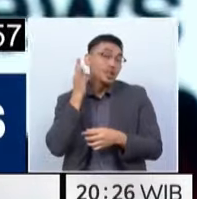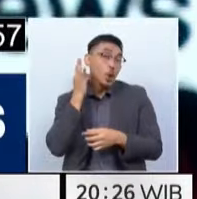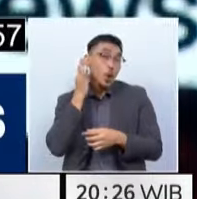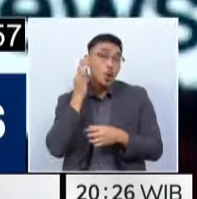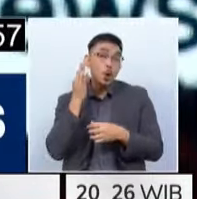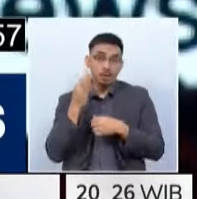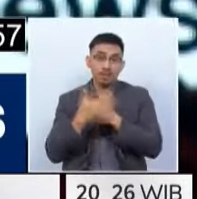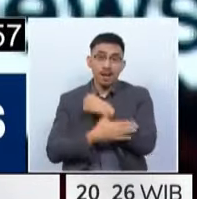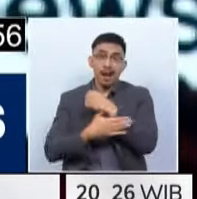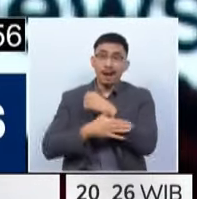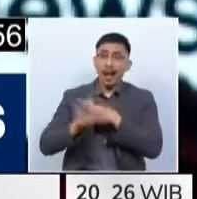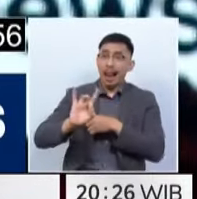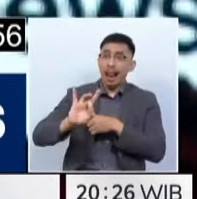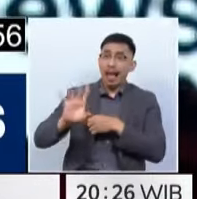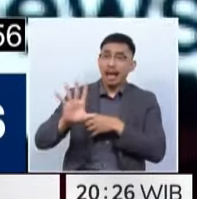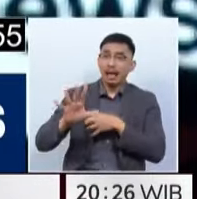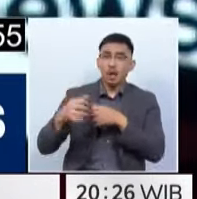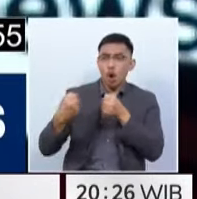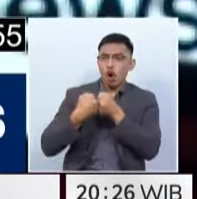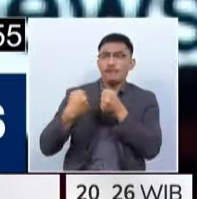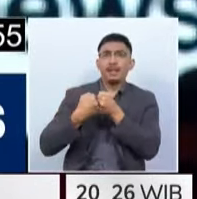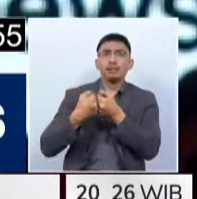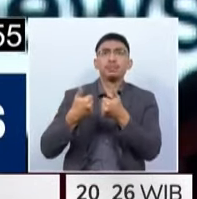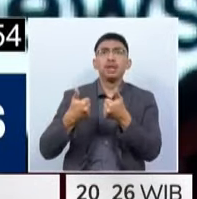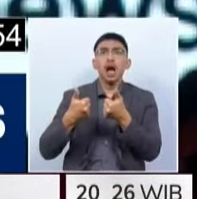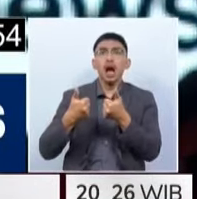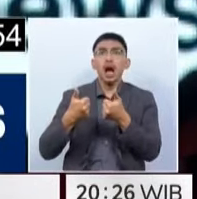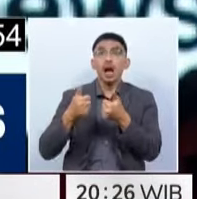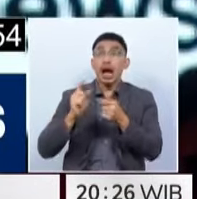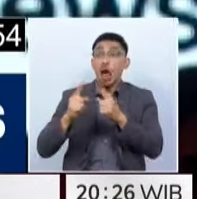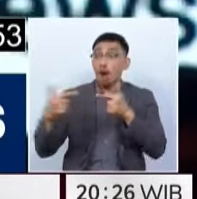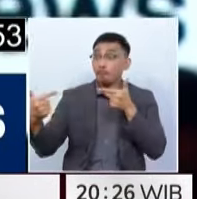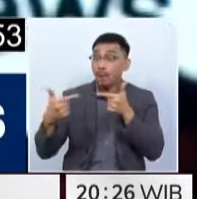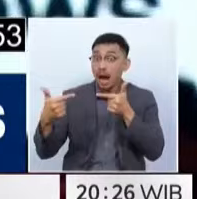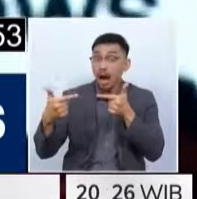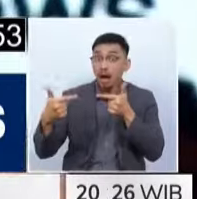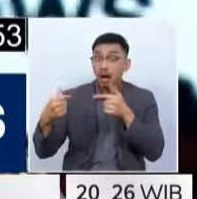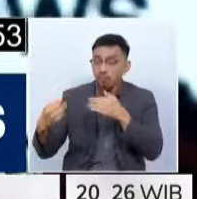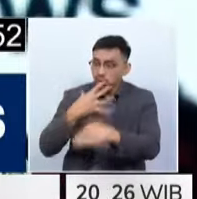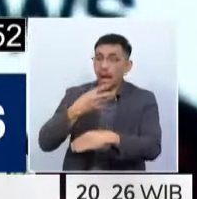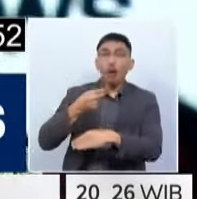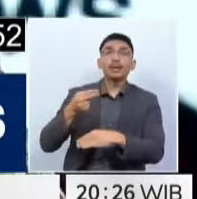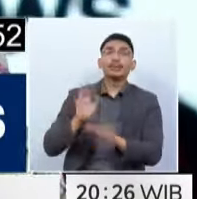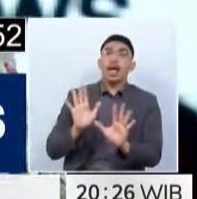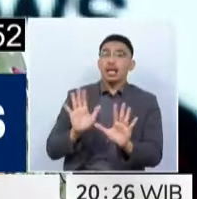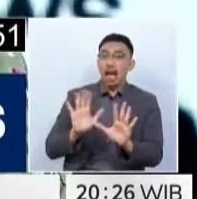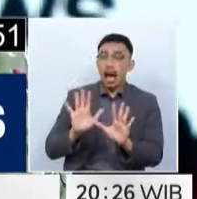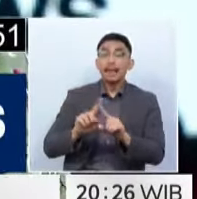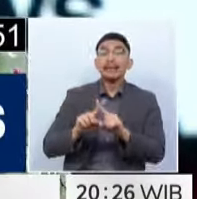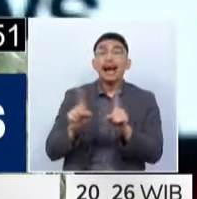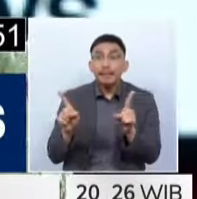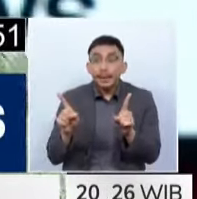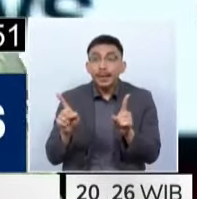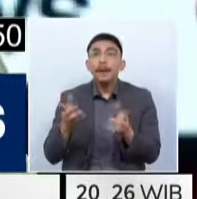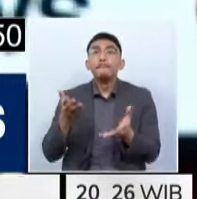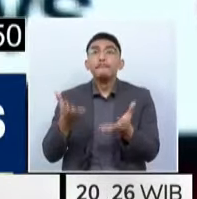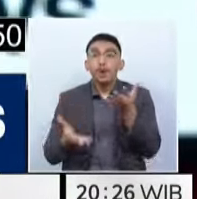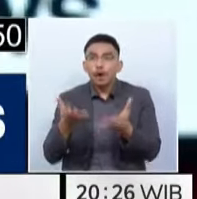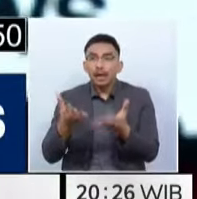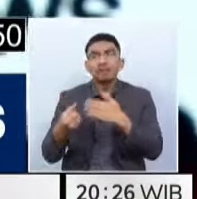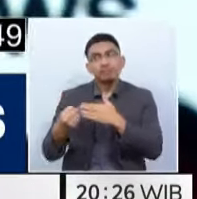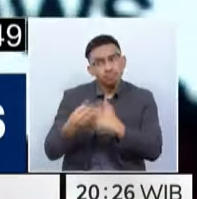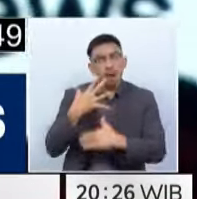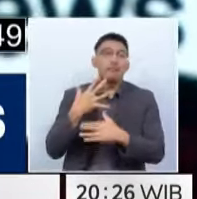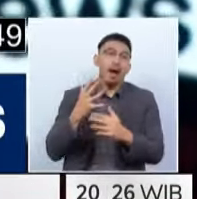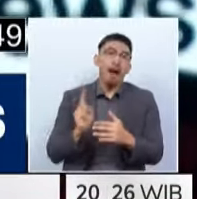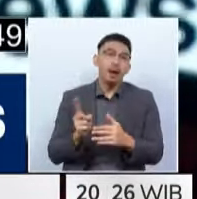lain akan muncul mungkin perangnya tidak sampai ke Indonesia tapi pada sisi lain kita bisa kena dampak yang berikutnya